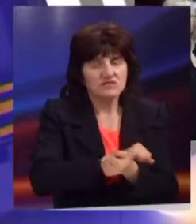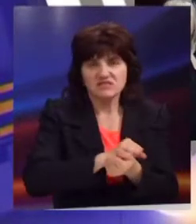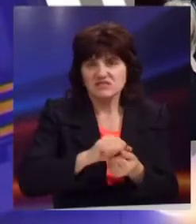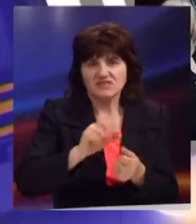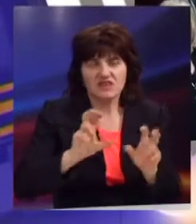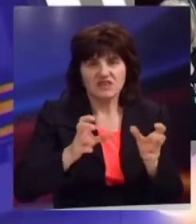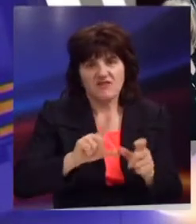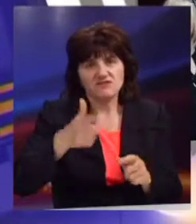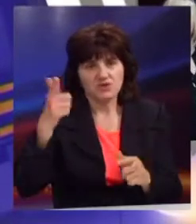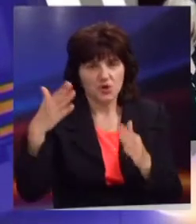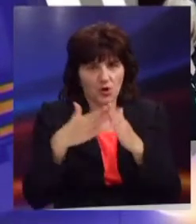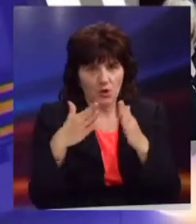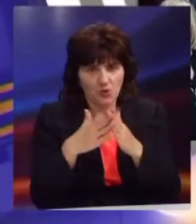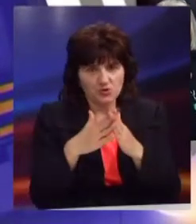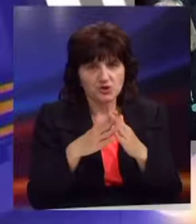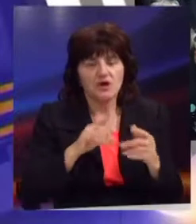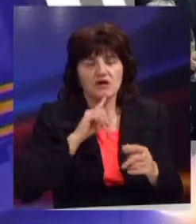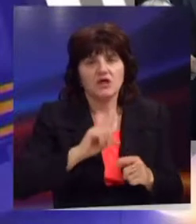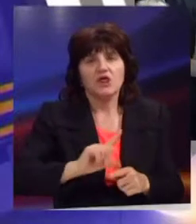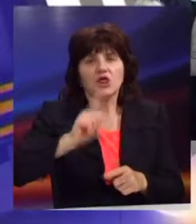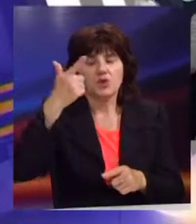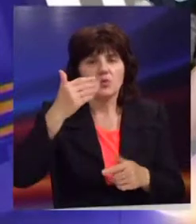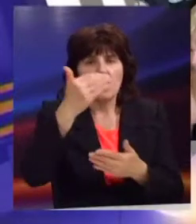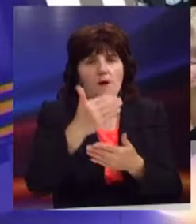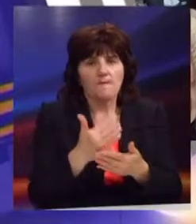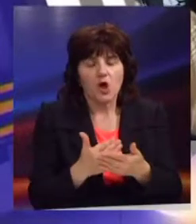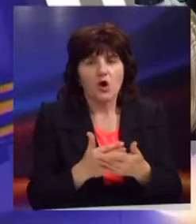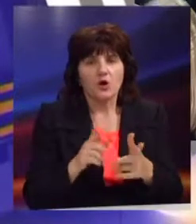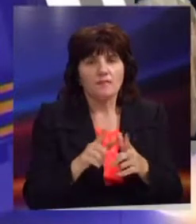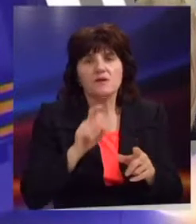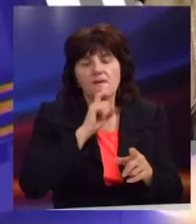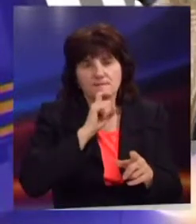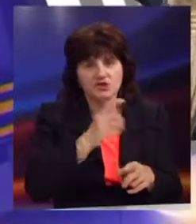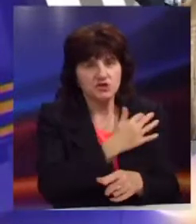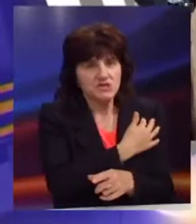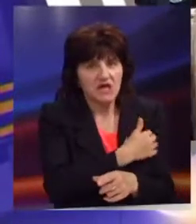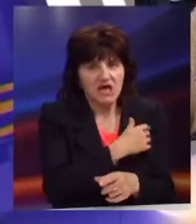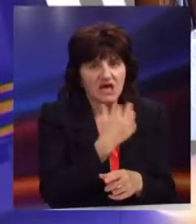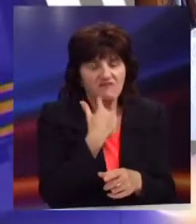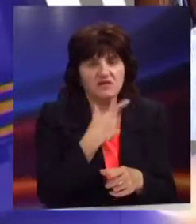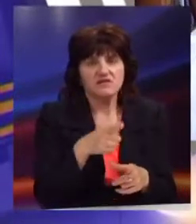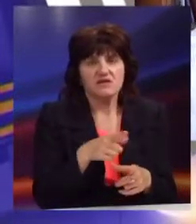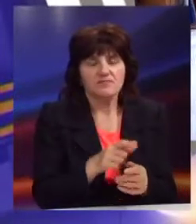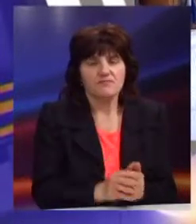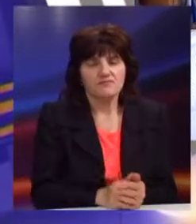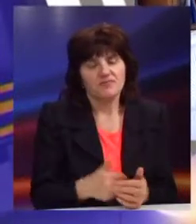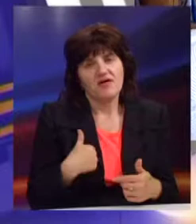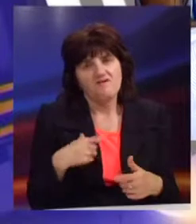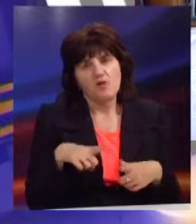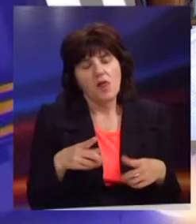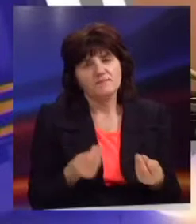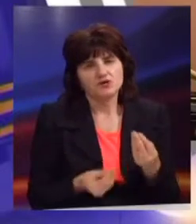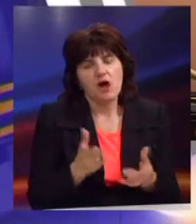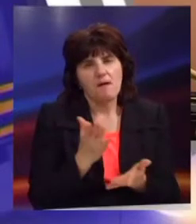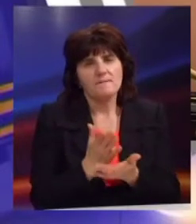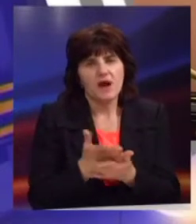svih nacionalnih televizijskih kuća te svih inostranih programa uključujući i mađarske i hrvatske kanale. Volim da se žalim